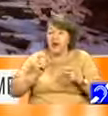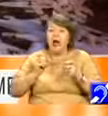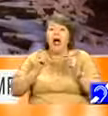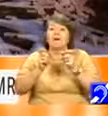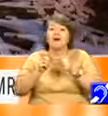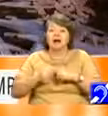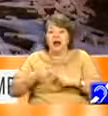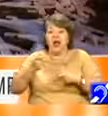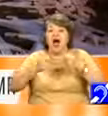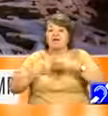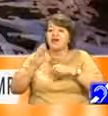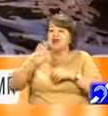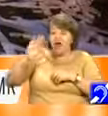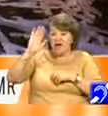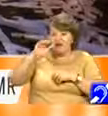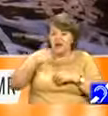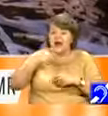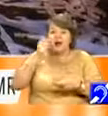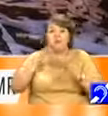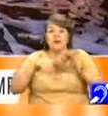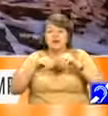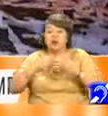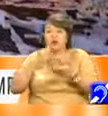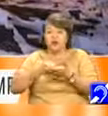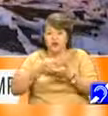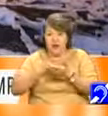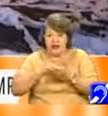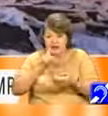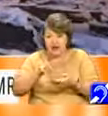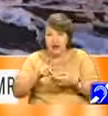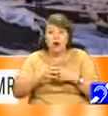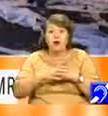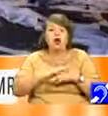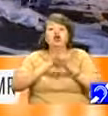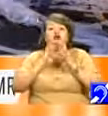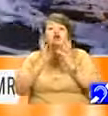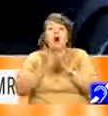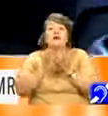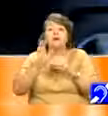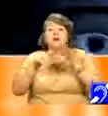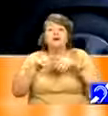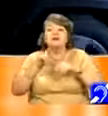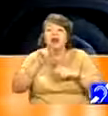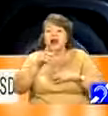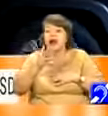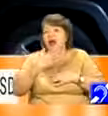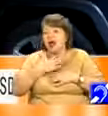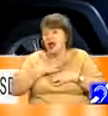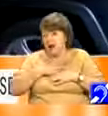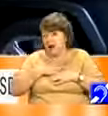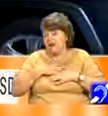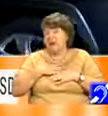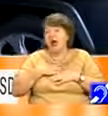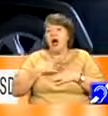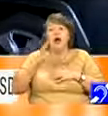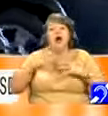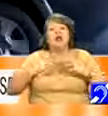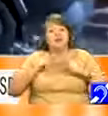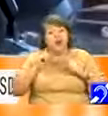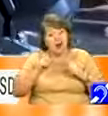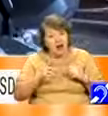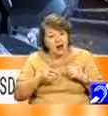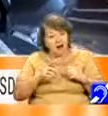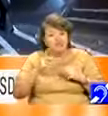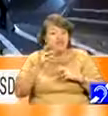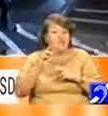Externe și Ministerul Finanțelor, dacă este posibil, toate aceste ministere le-ar dori actuala conducere liberală,